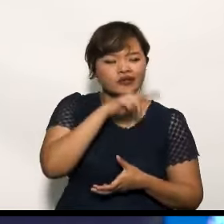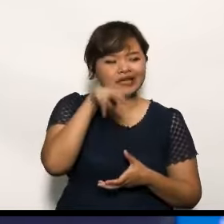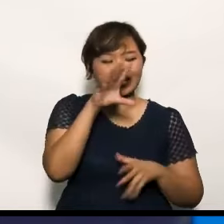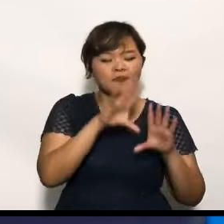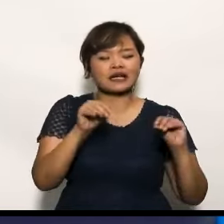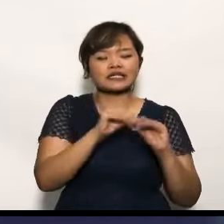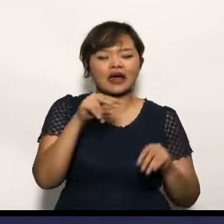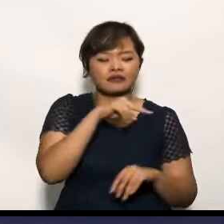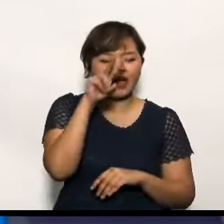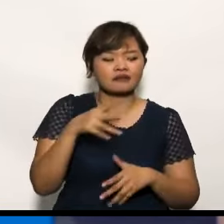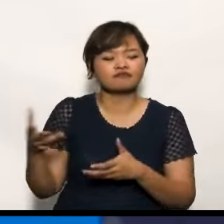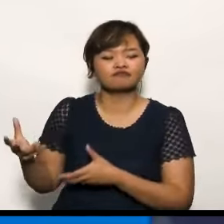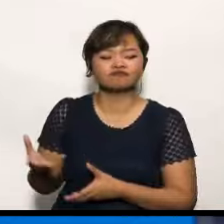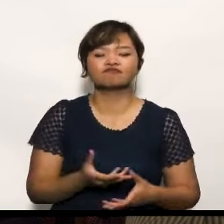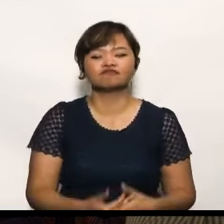cari kerjaan.